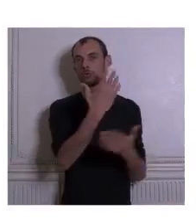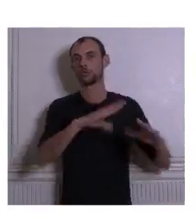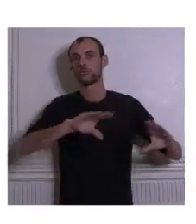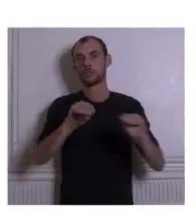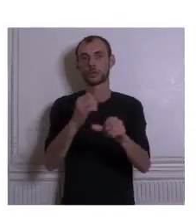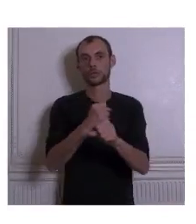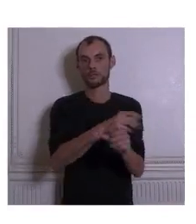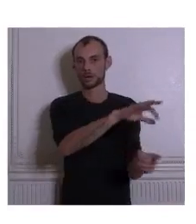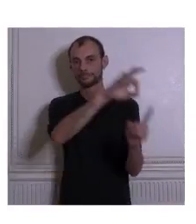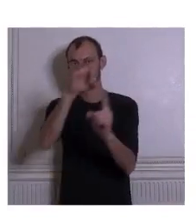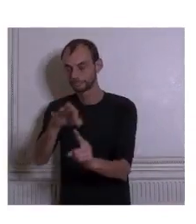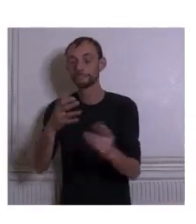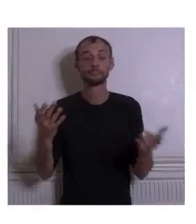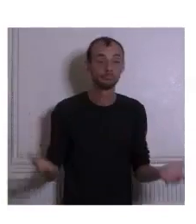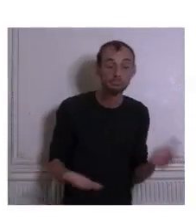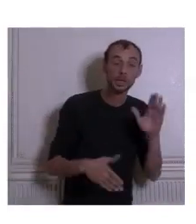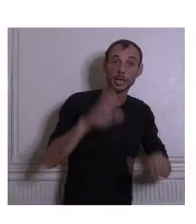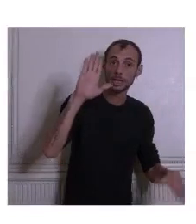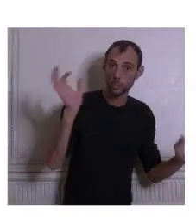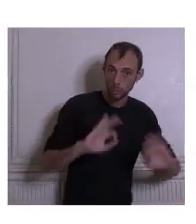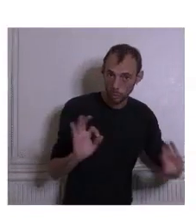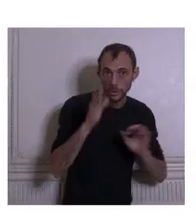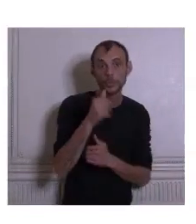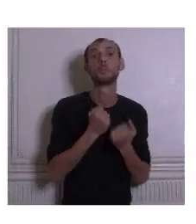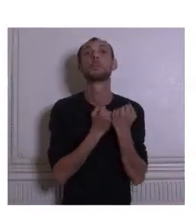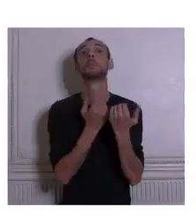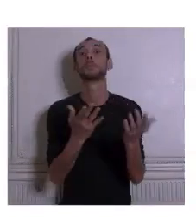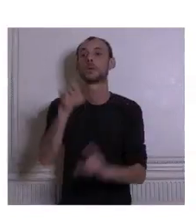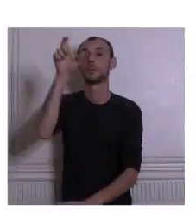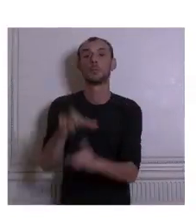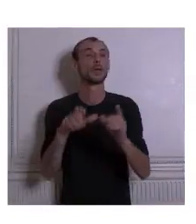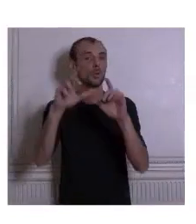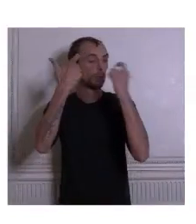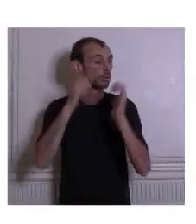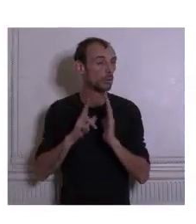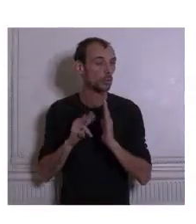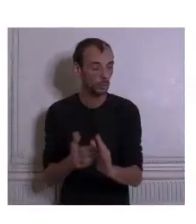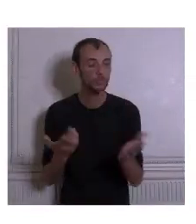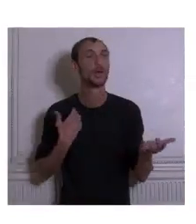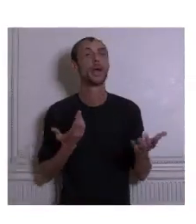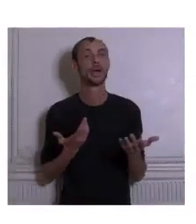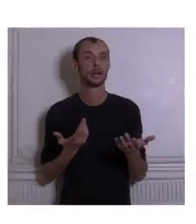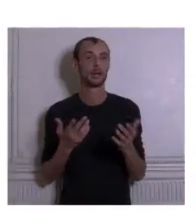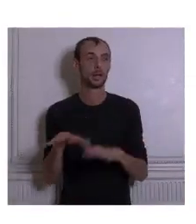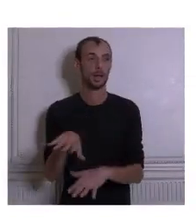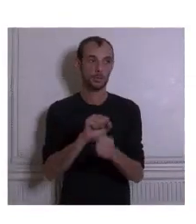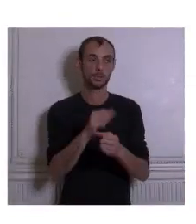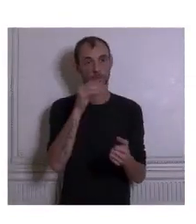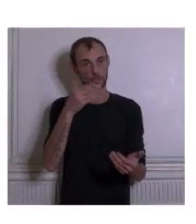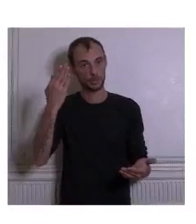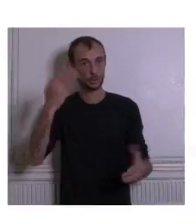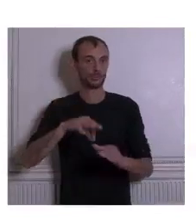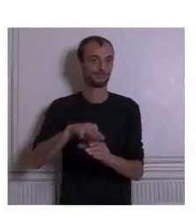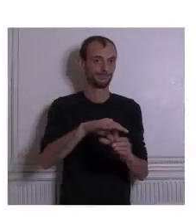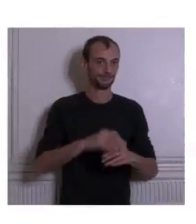une convention de partenariat entre la ville et cette compagnie. Cette convention appelle-t-elle des remarques de